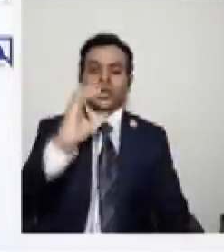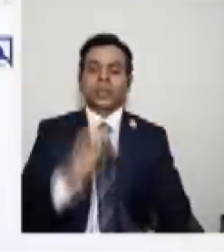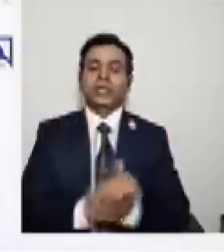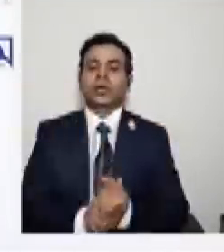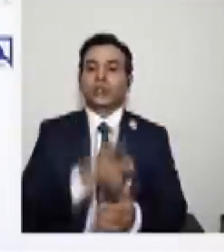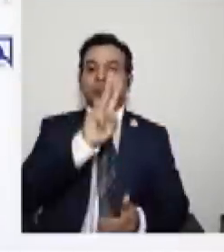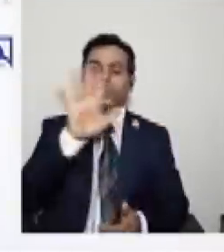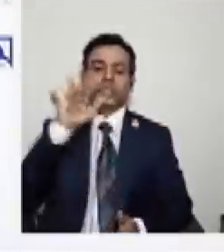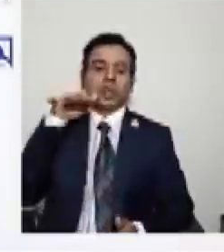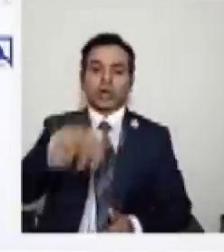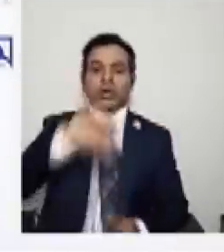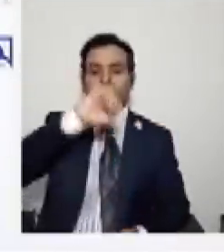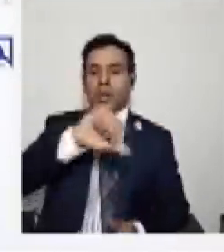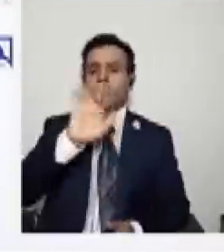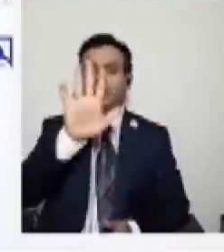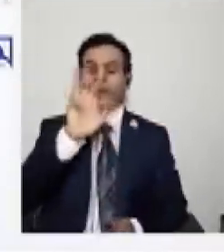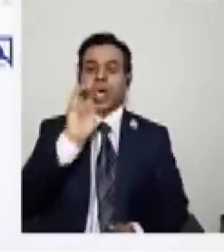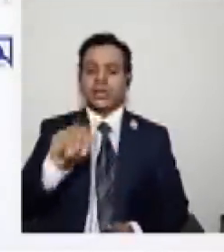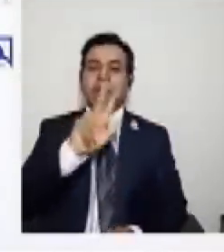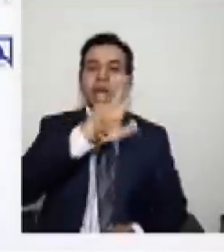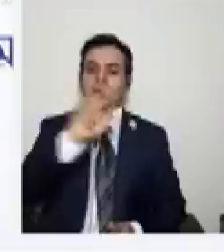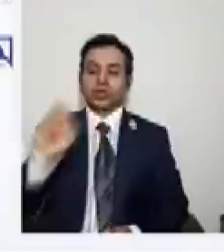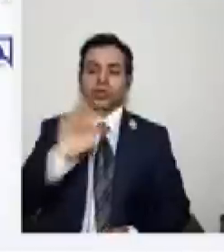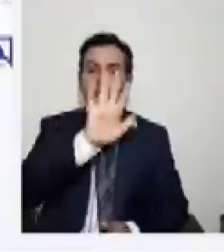1,75,752টি এবং এ পর্যন্ত ফোন কল গ্রহণ করা হয়েছে